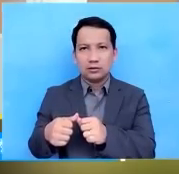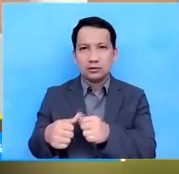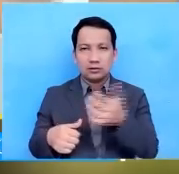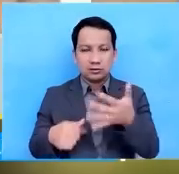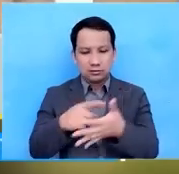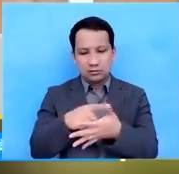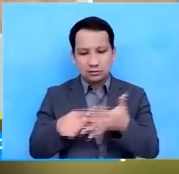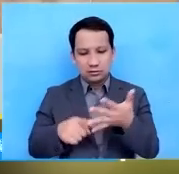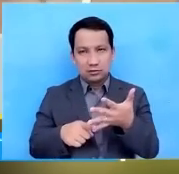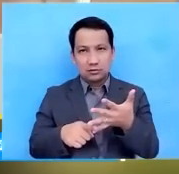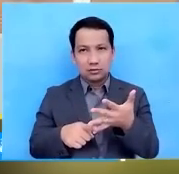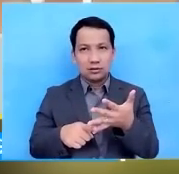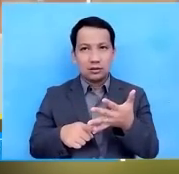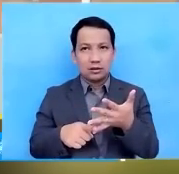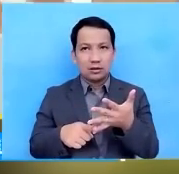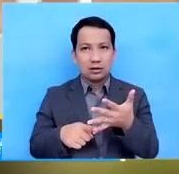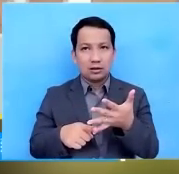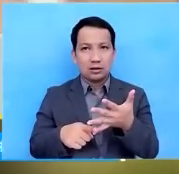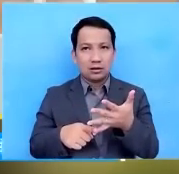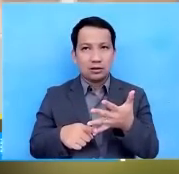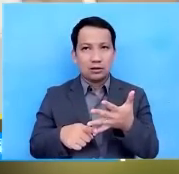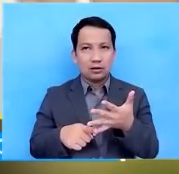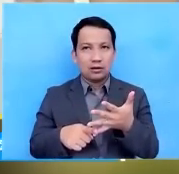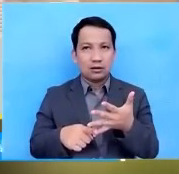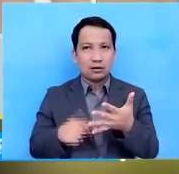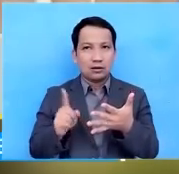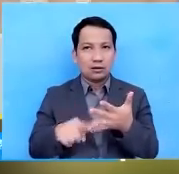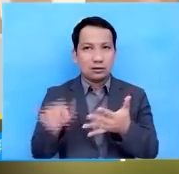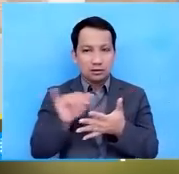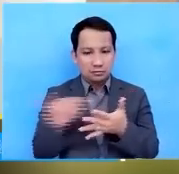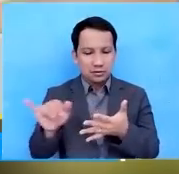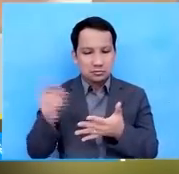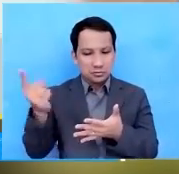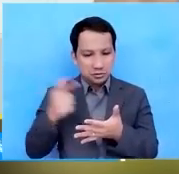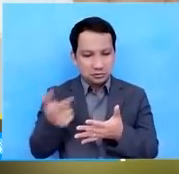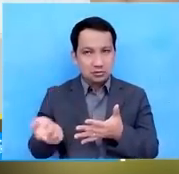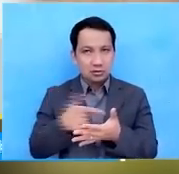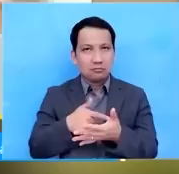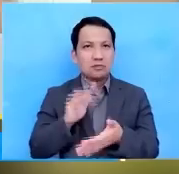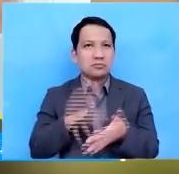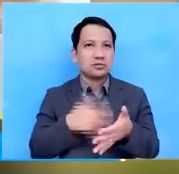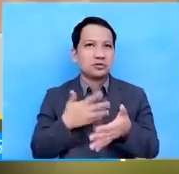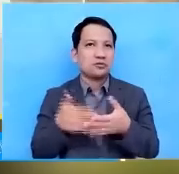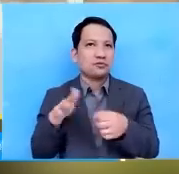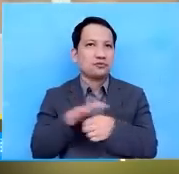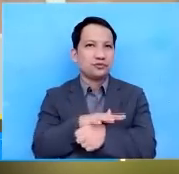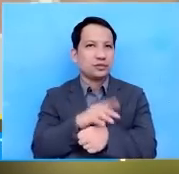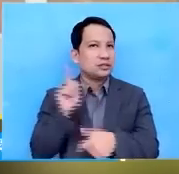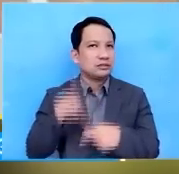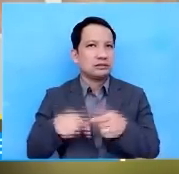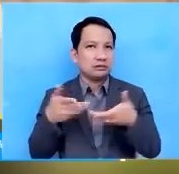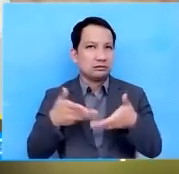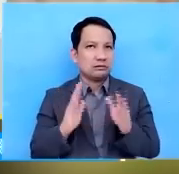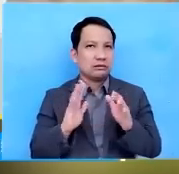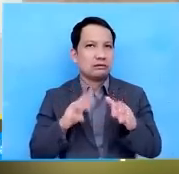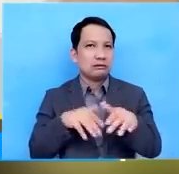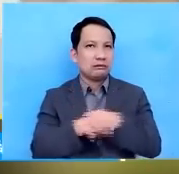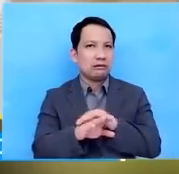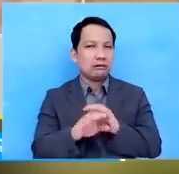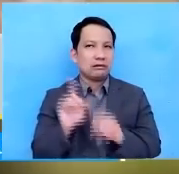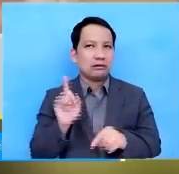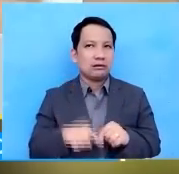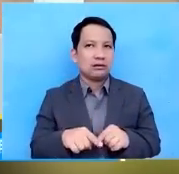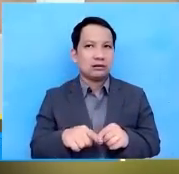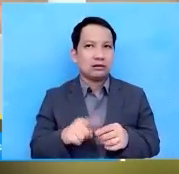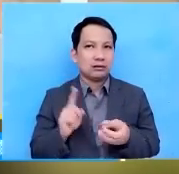sila, tapos yung isa, same na sinabi sa akin, fully booked na daw, hindi na daw makapasok. Yes. Yung